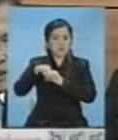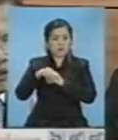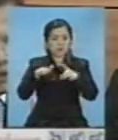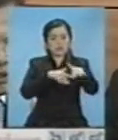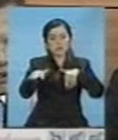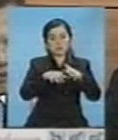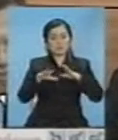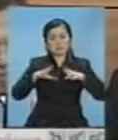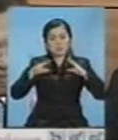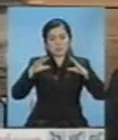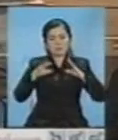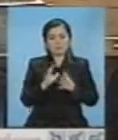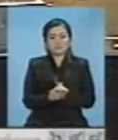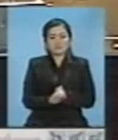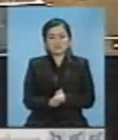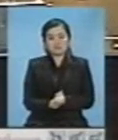ขอบคุณครับ